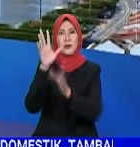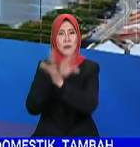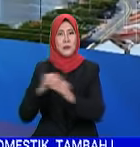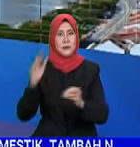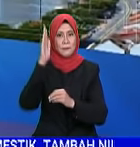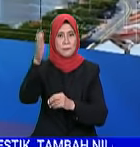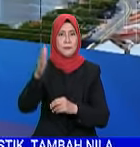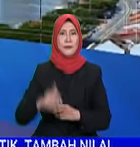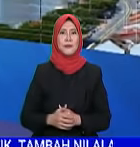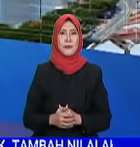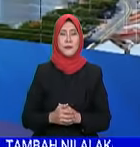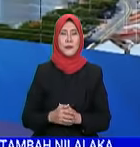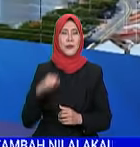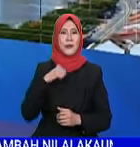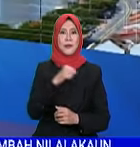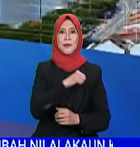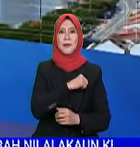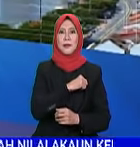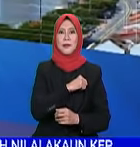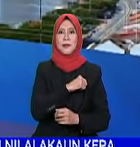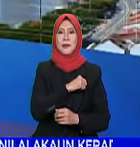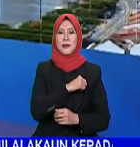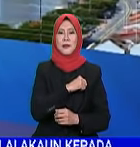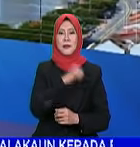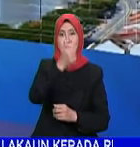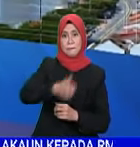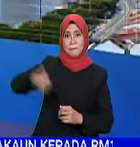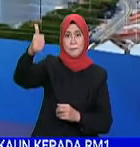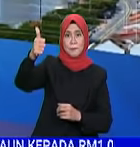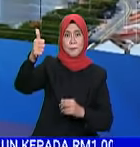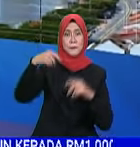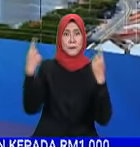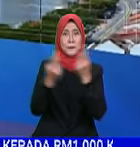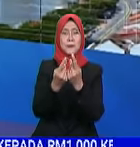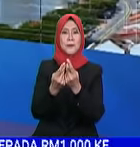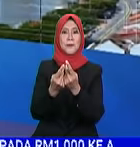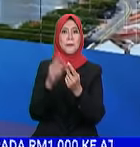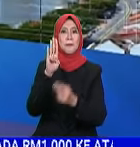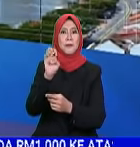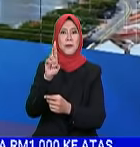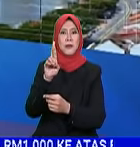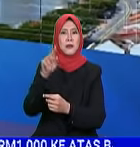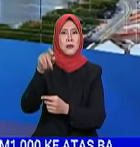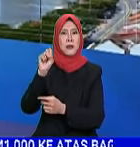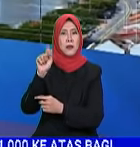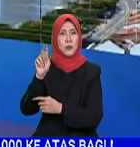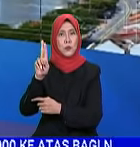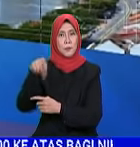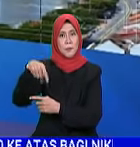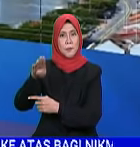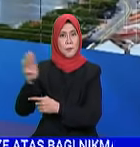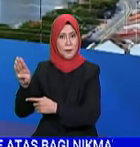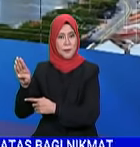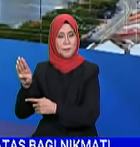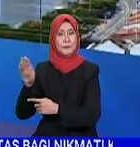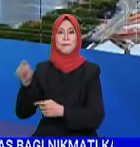akan datang ini. Ahli Jawatan Kuasa Majlis Kerja Tertinggi Parti Pesaka Bumi Putera Bersatu, PBB, Dato' Len Talib